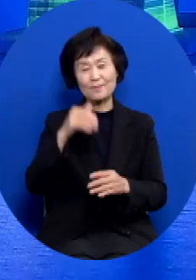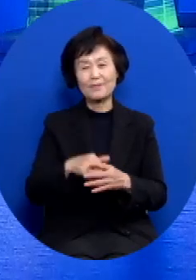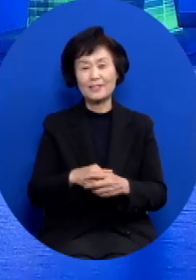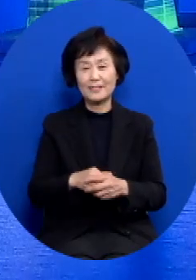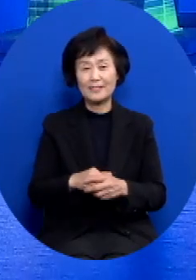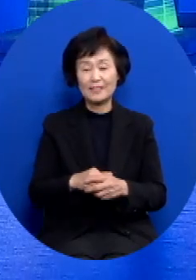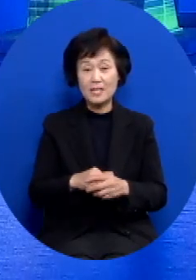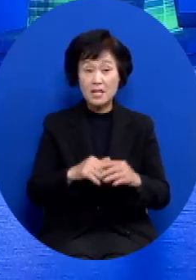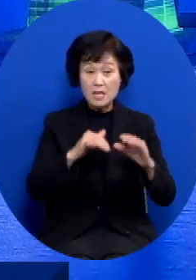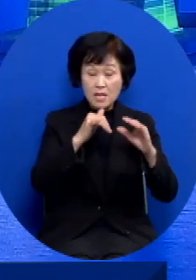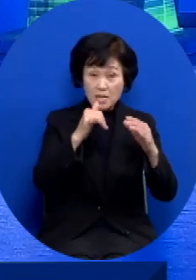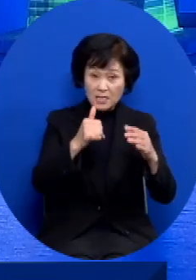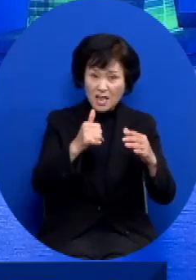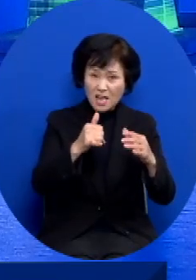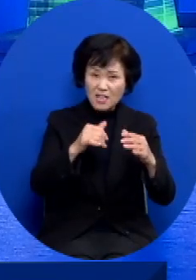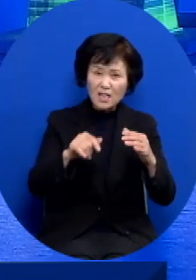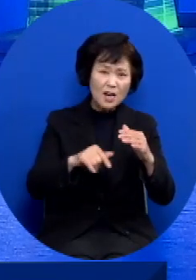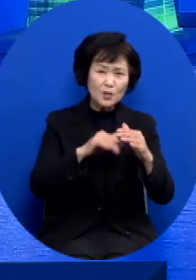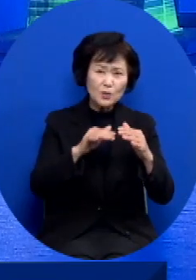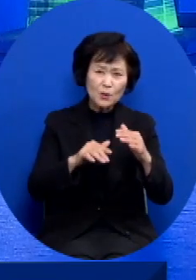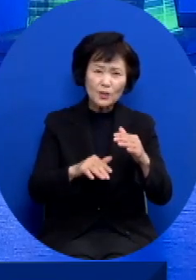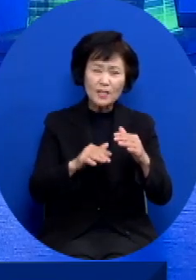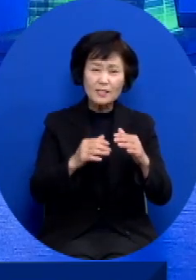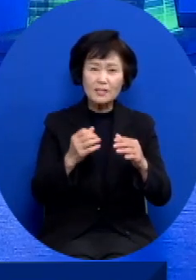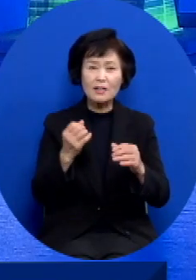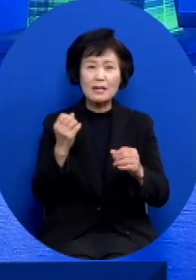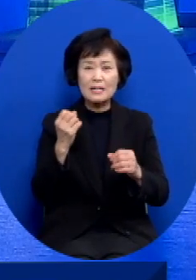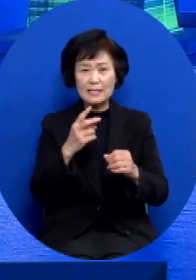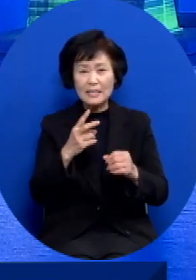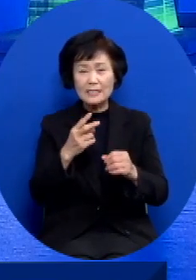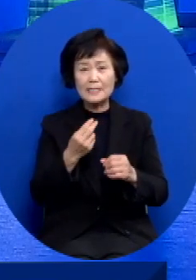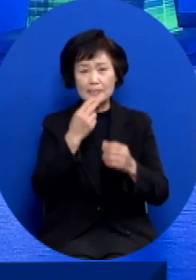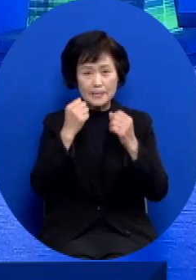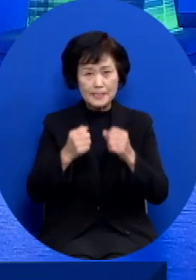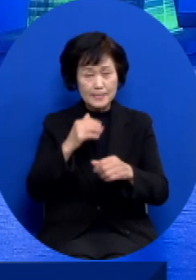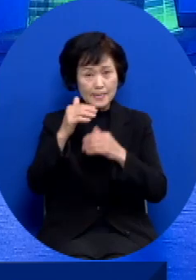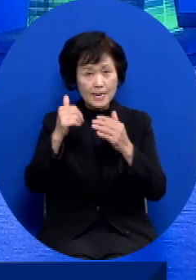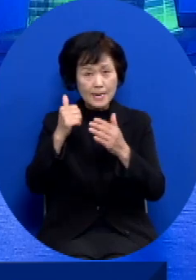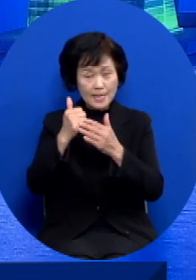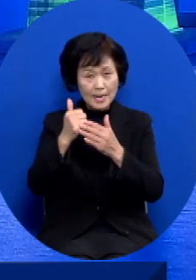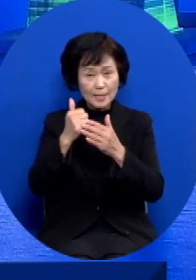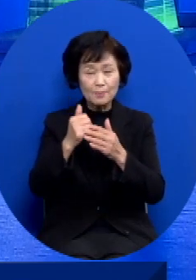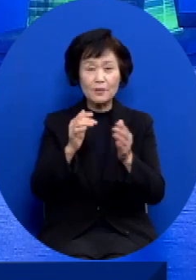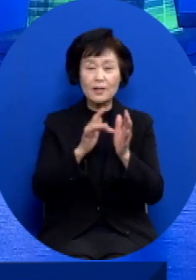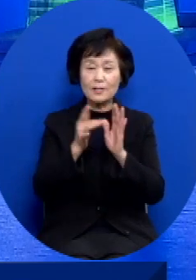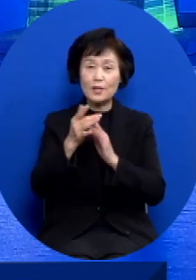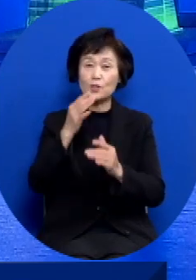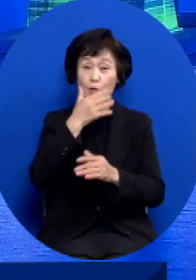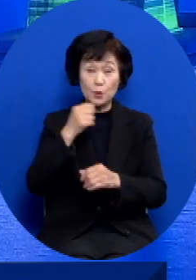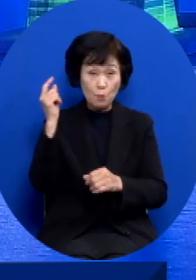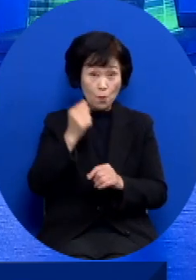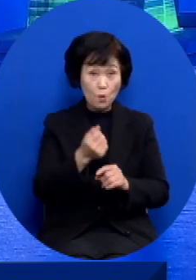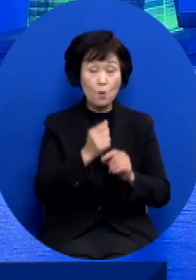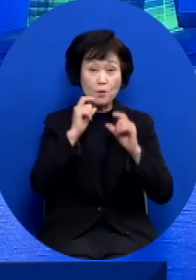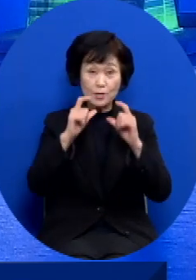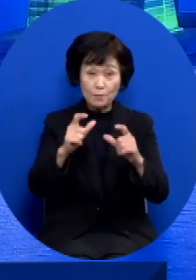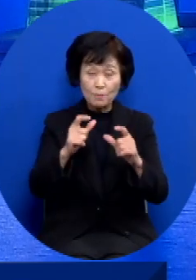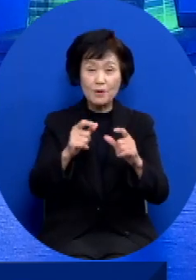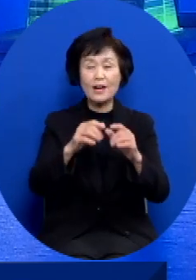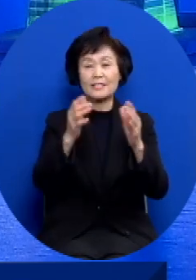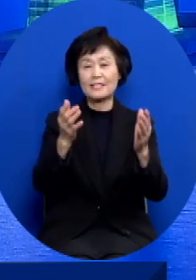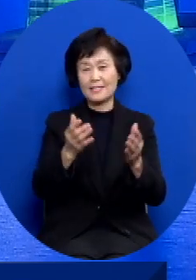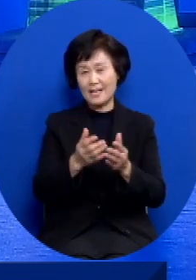세속과 물결 속에서 타락하게 가는 2세대를 향해 살아계신 하나님과 예수 복음을 선포하는 단체가 있습니다